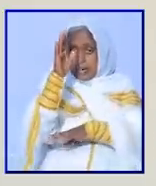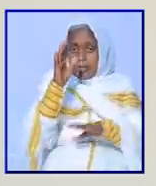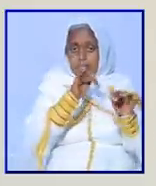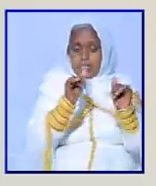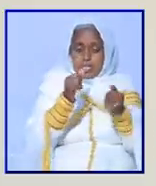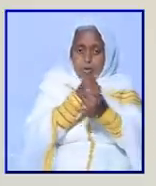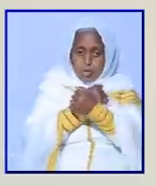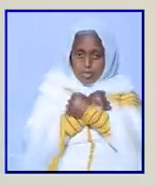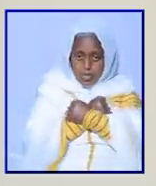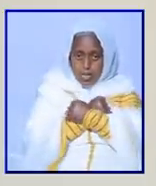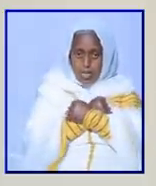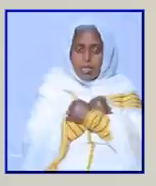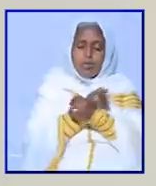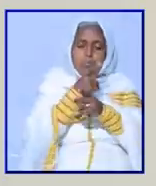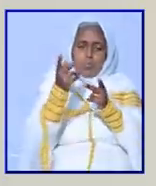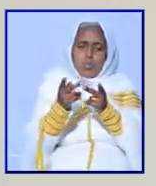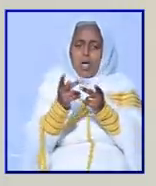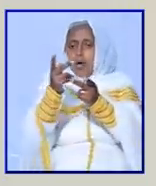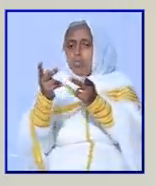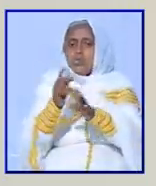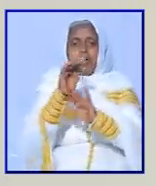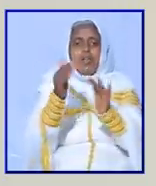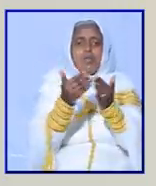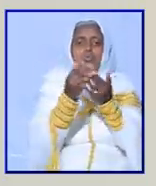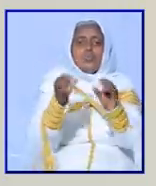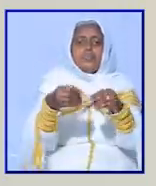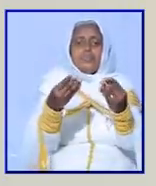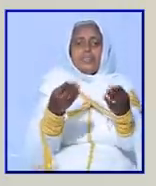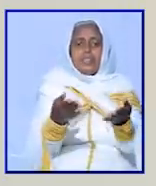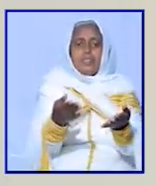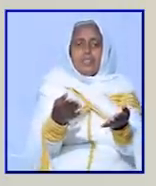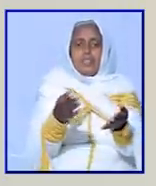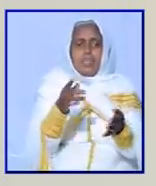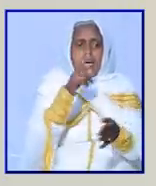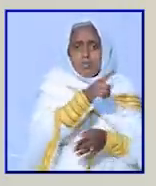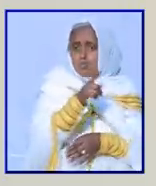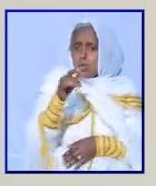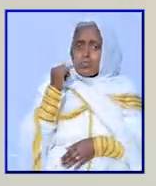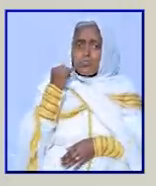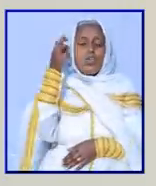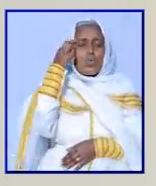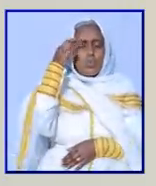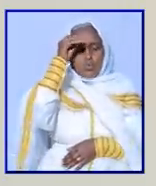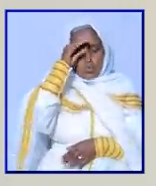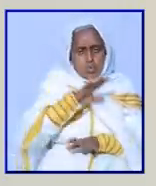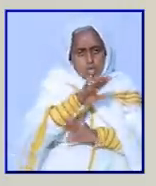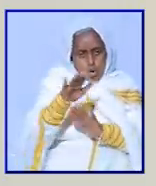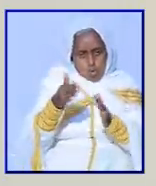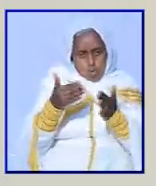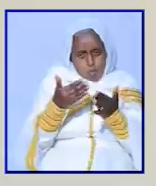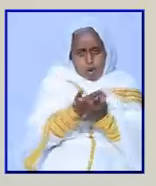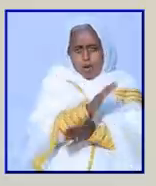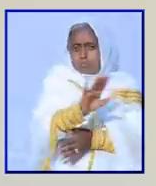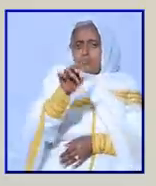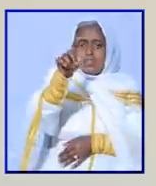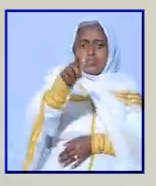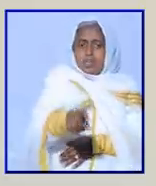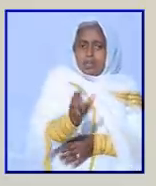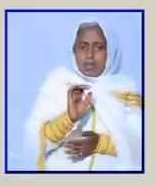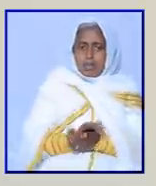እግዚአብሔር እንደወደደ ቦታ ሰጠን። አትቀናኑ እያላቸው ነው እንግዲህ የቆሮንቶስን